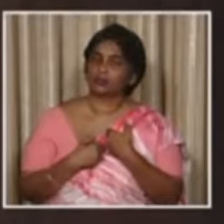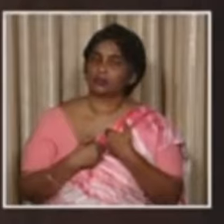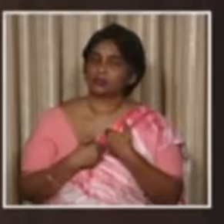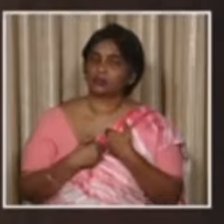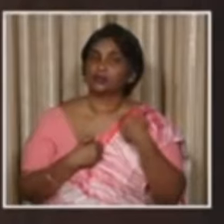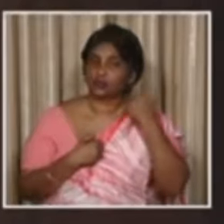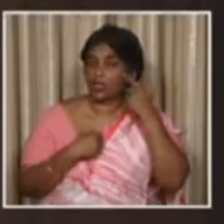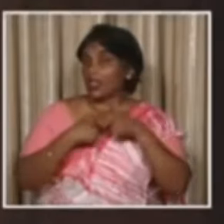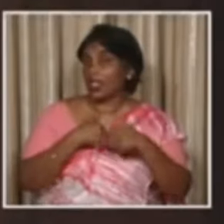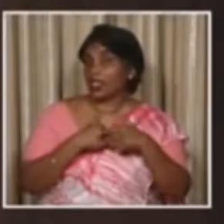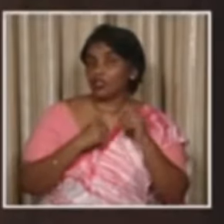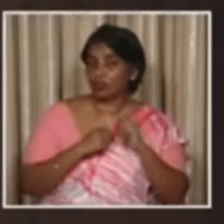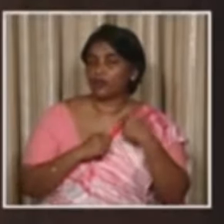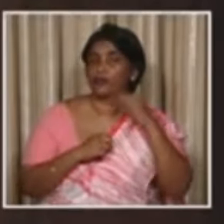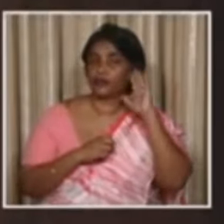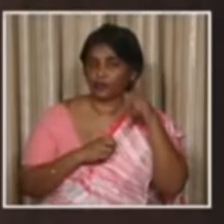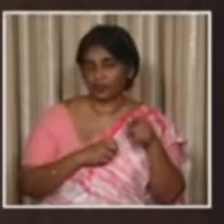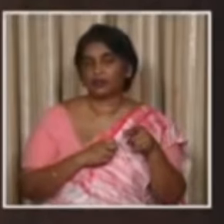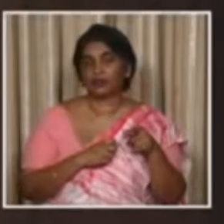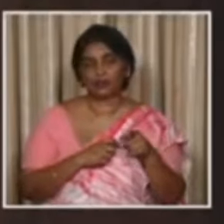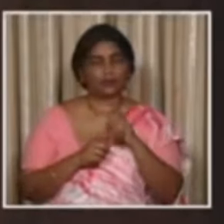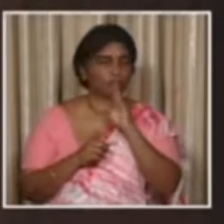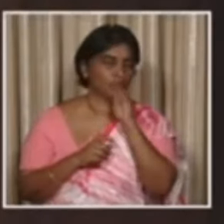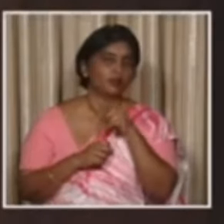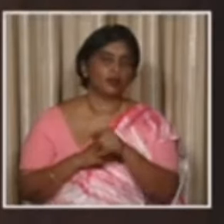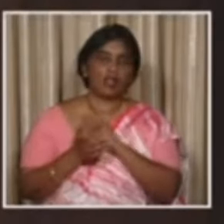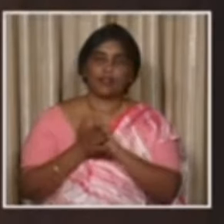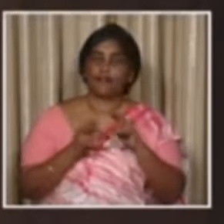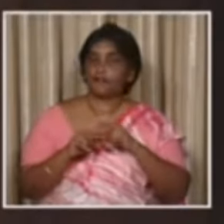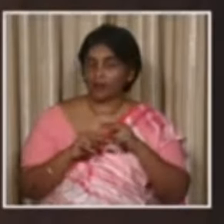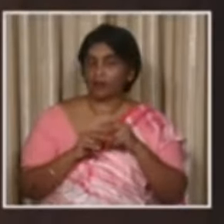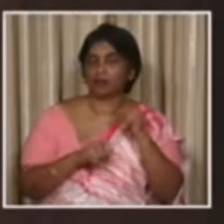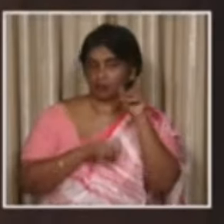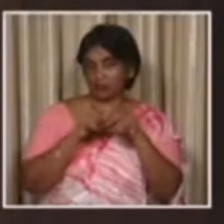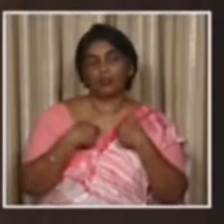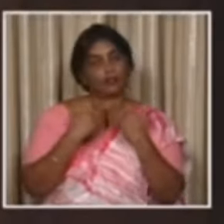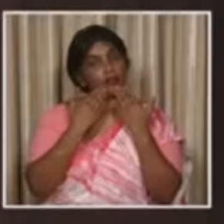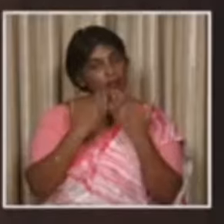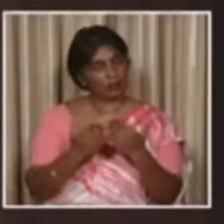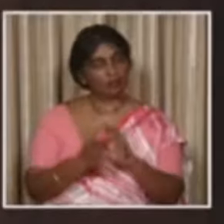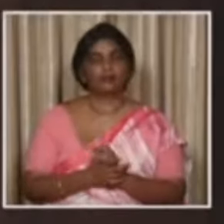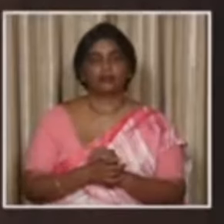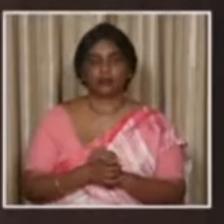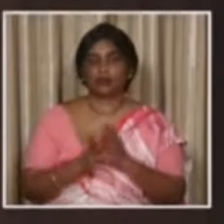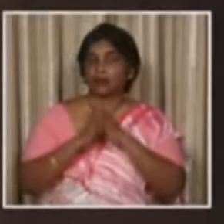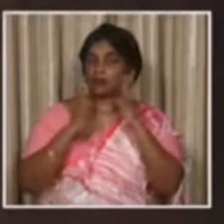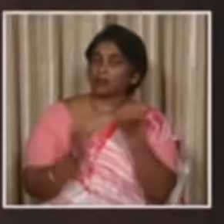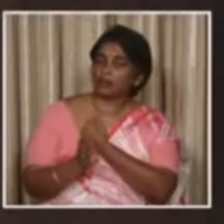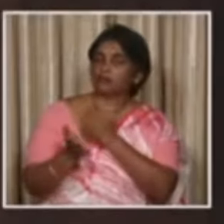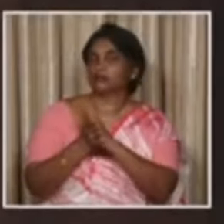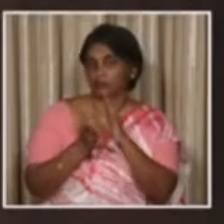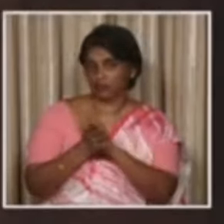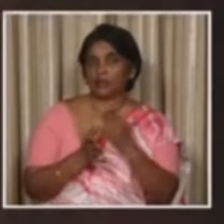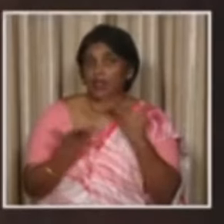දන්නවා ඒකට හේතුව මොකක්ද කියලා. විශේෂයෙන්ම එක පැත්තකින් හරින් පාන්දු මැතිතුමා ඇතුළේ එයාටත් අපේ ස්තුතිය පුද කරනවා. විශාල කැපවීමක් එදුමත් කරනවා.